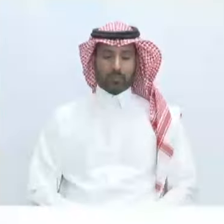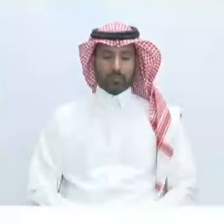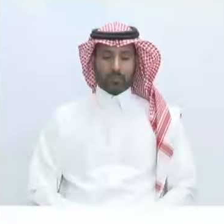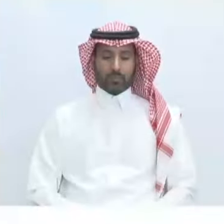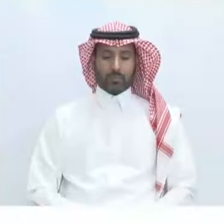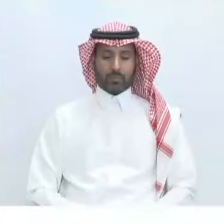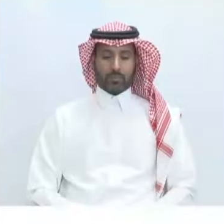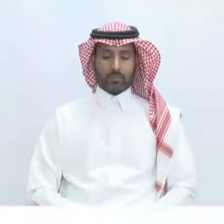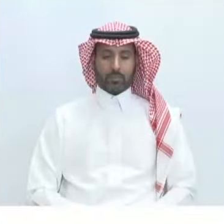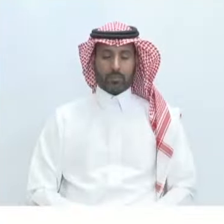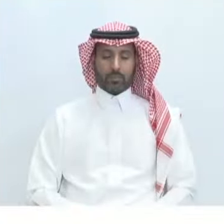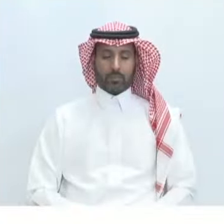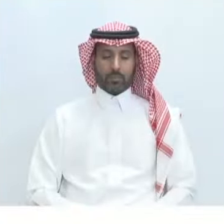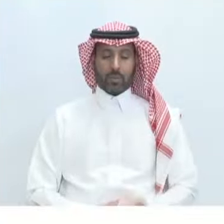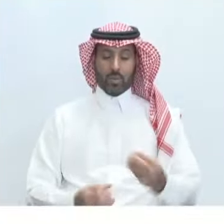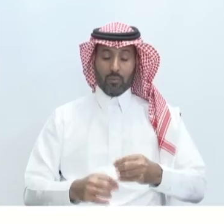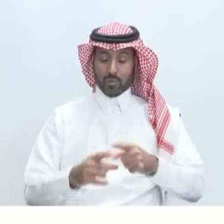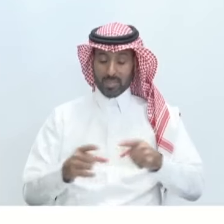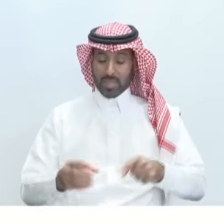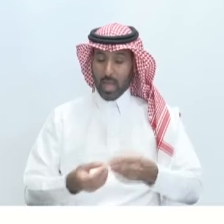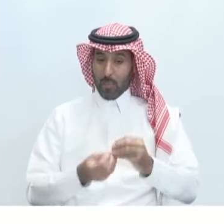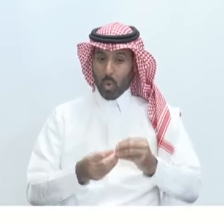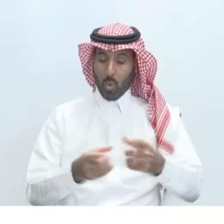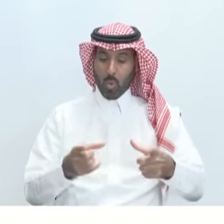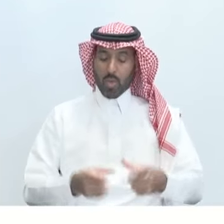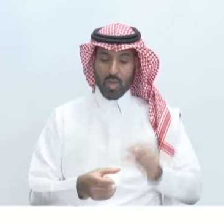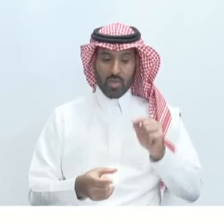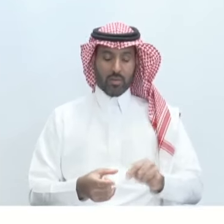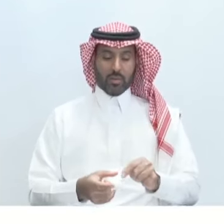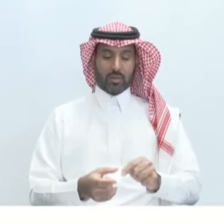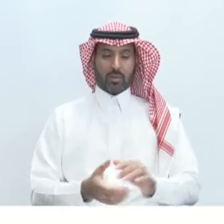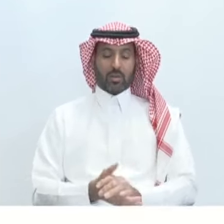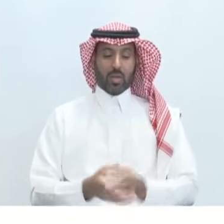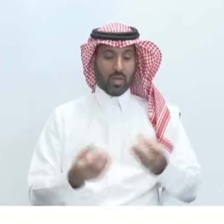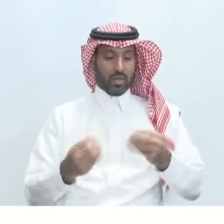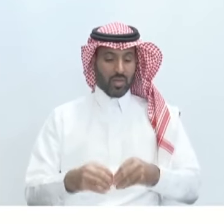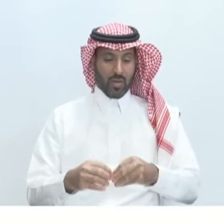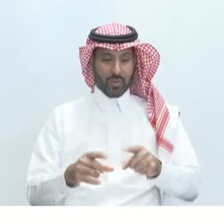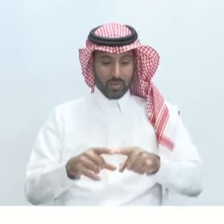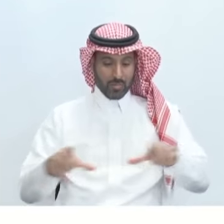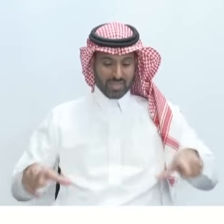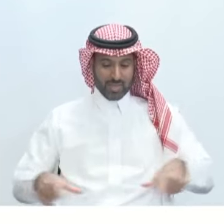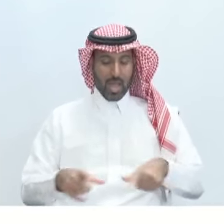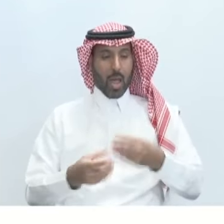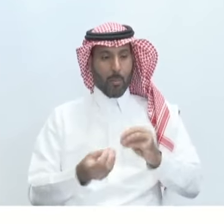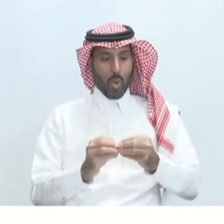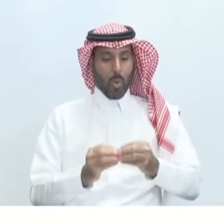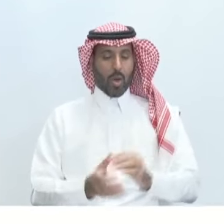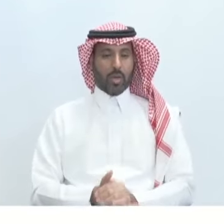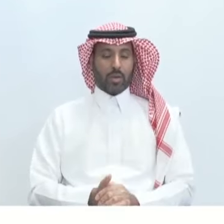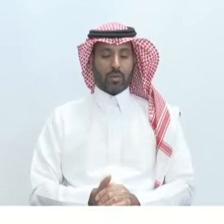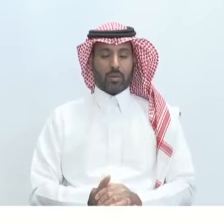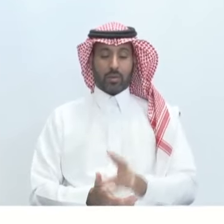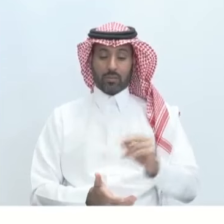الاحمر اذا لاضافه مساحه ملونه اضغط على زر اضافه مساحه ملونه كما يشير